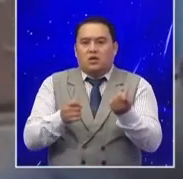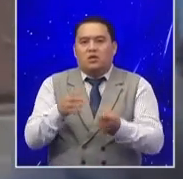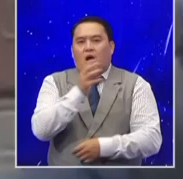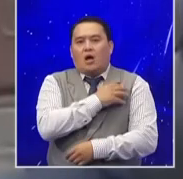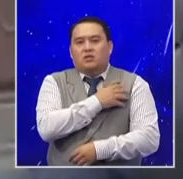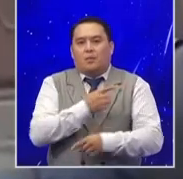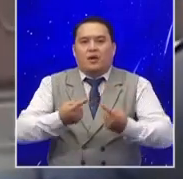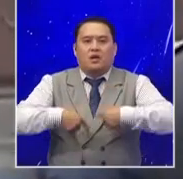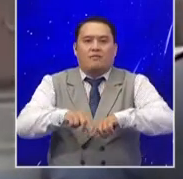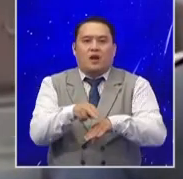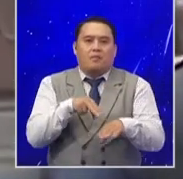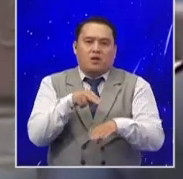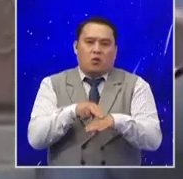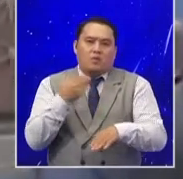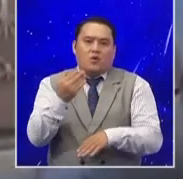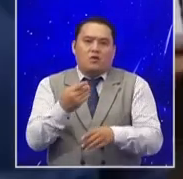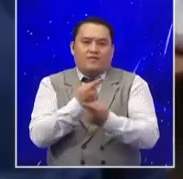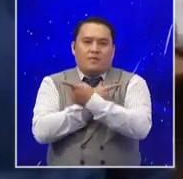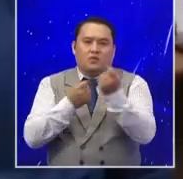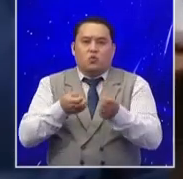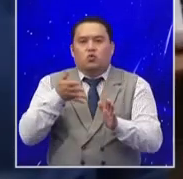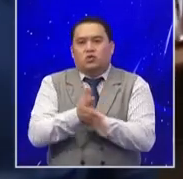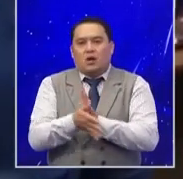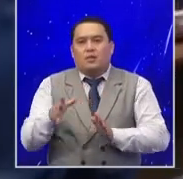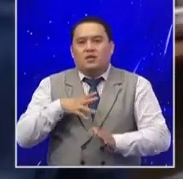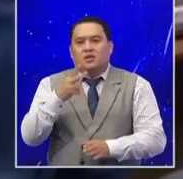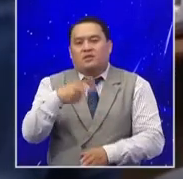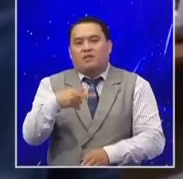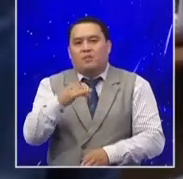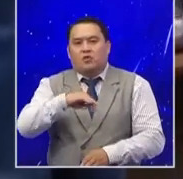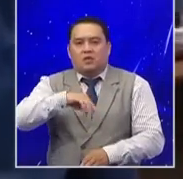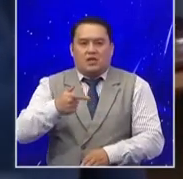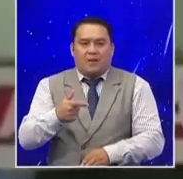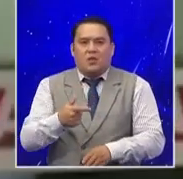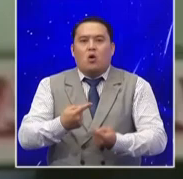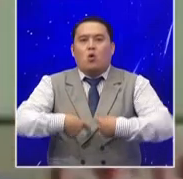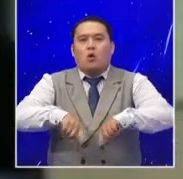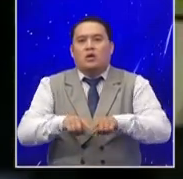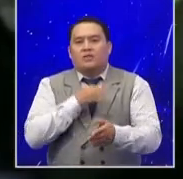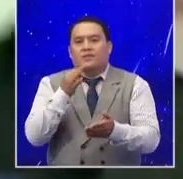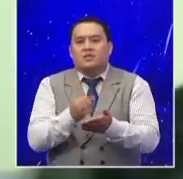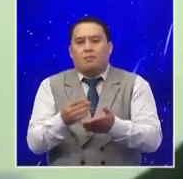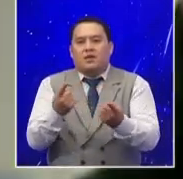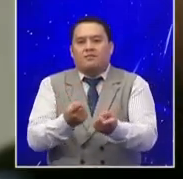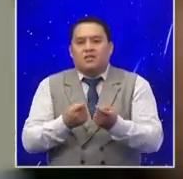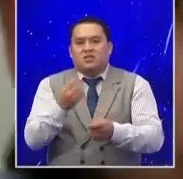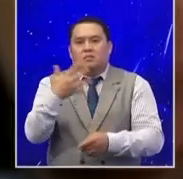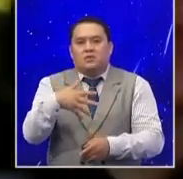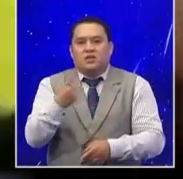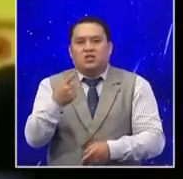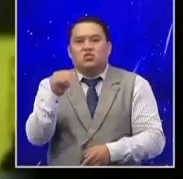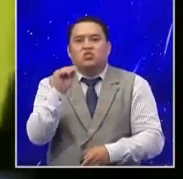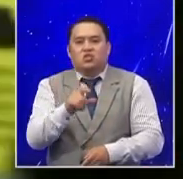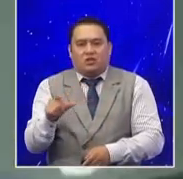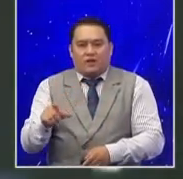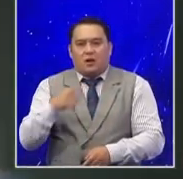начальник следственного департамента МВД. По его информации, ущерб составил 22 миллиарда тенге. К уголовной ответственности привлечен